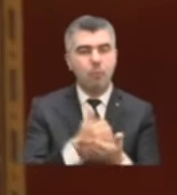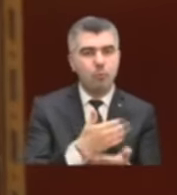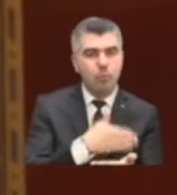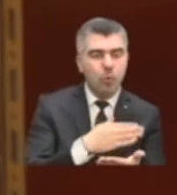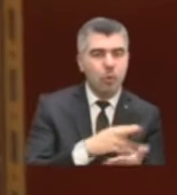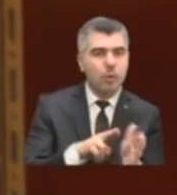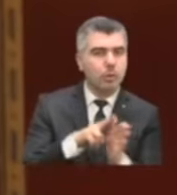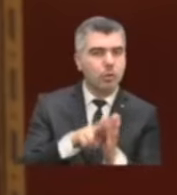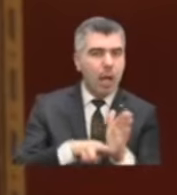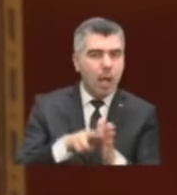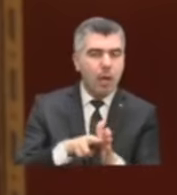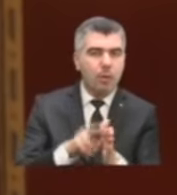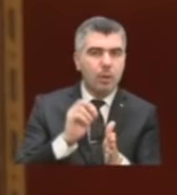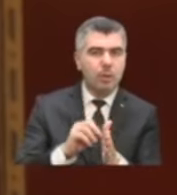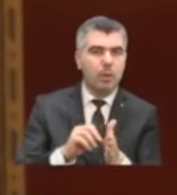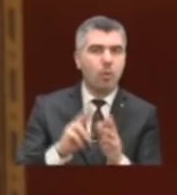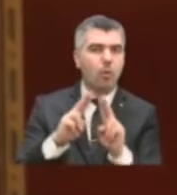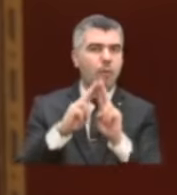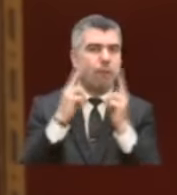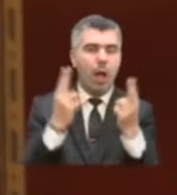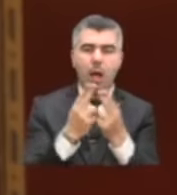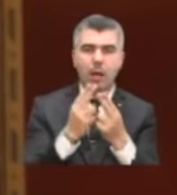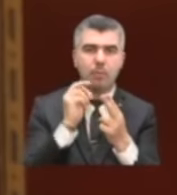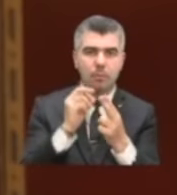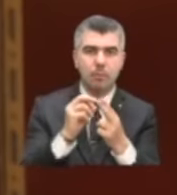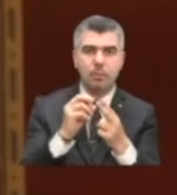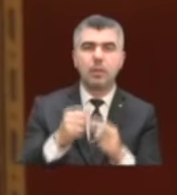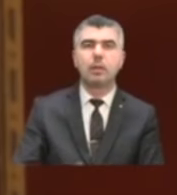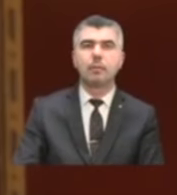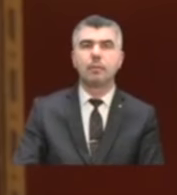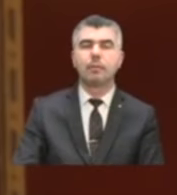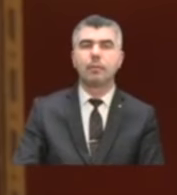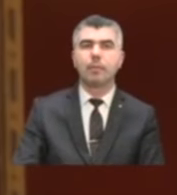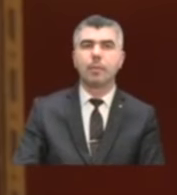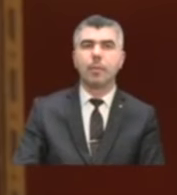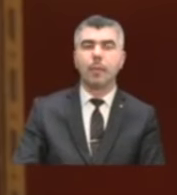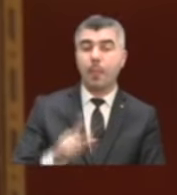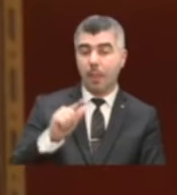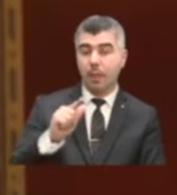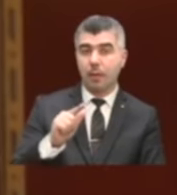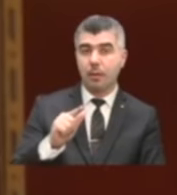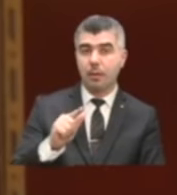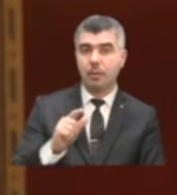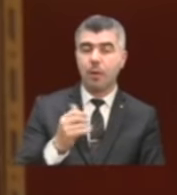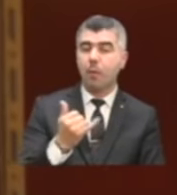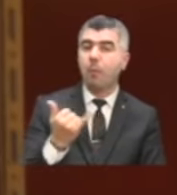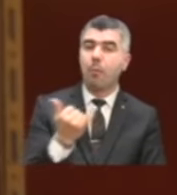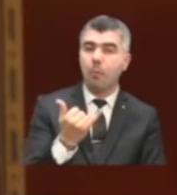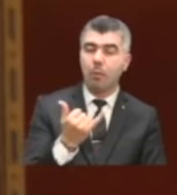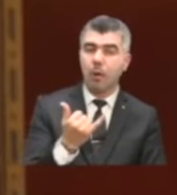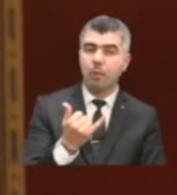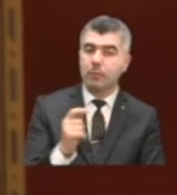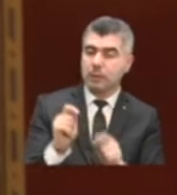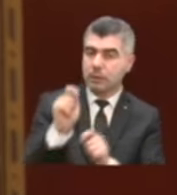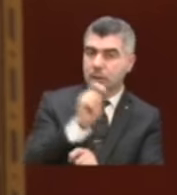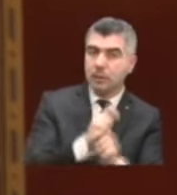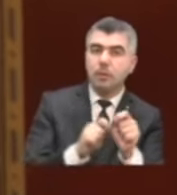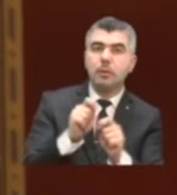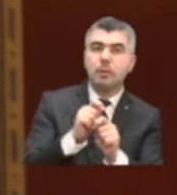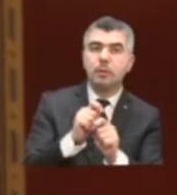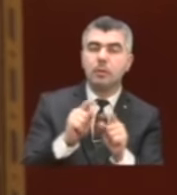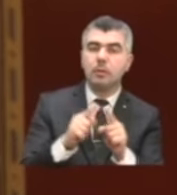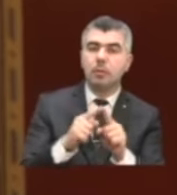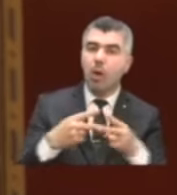جهويه وطنيه او حتى دوليه، لما لا بغيناهم غدا يولوا دوليين، يكونوا دايرين موجودين الامور ديالهم باش باش باش يبنيوا